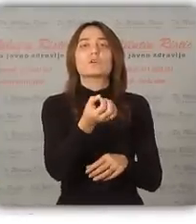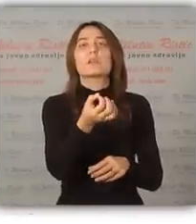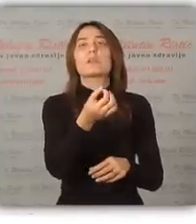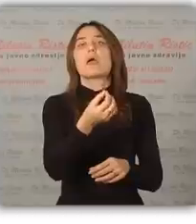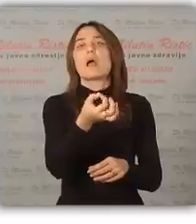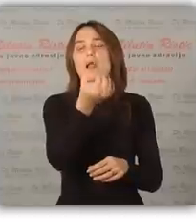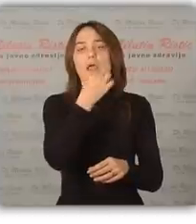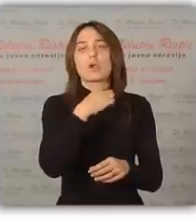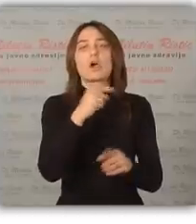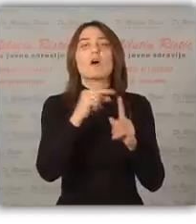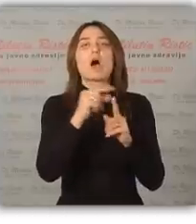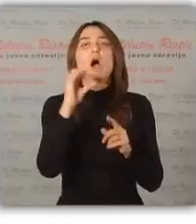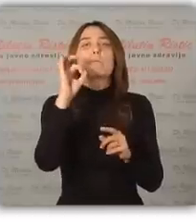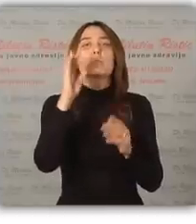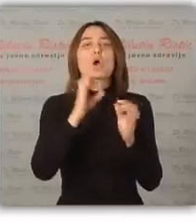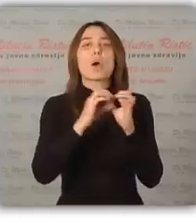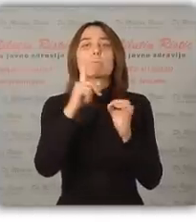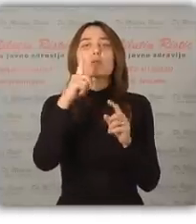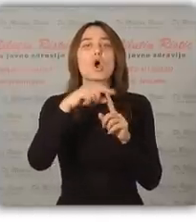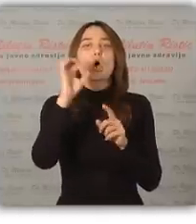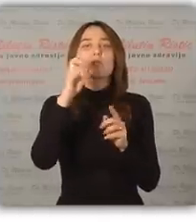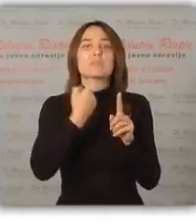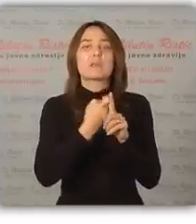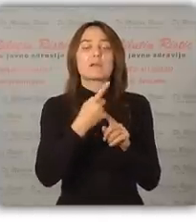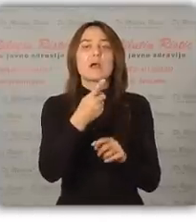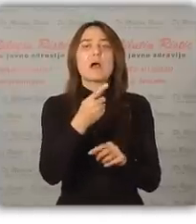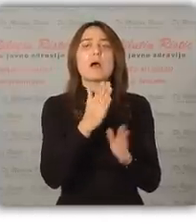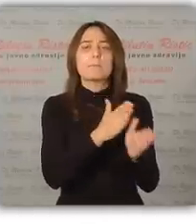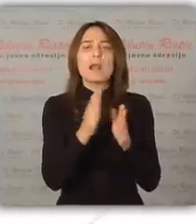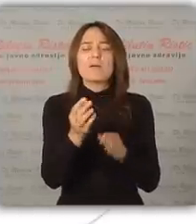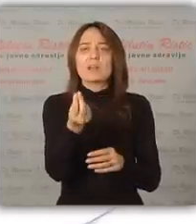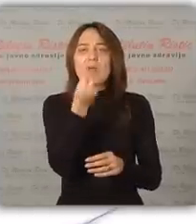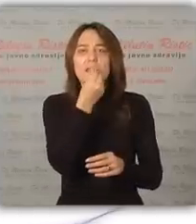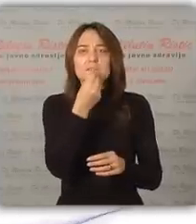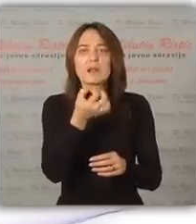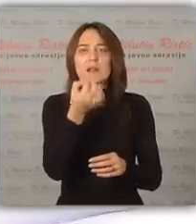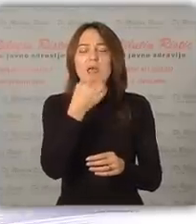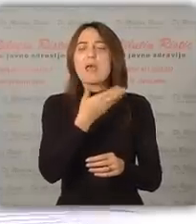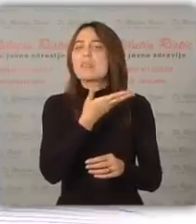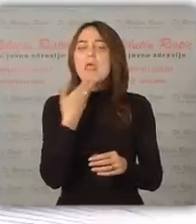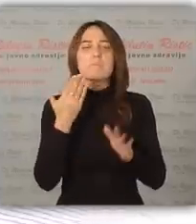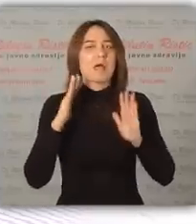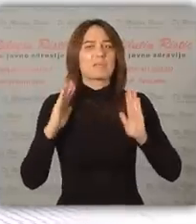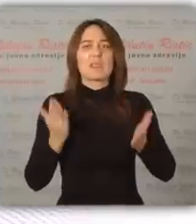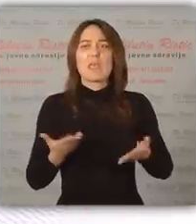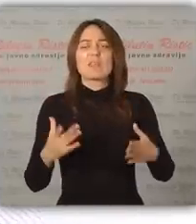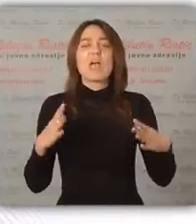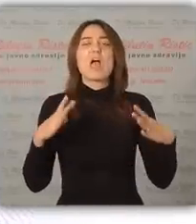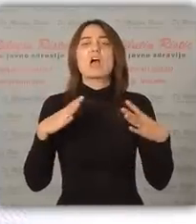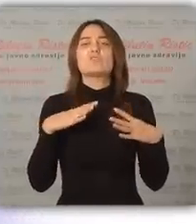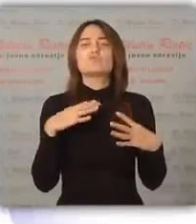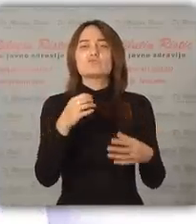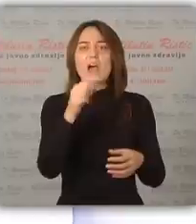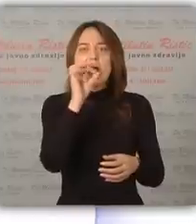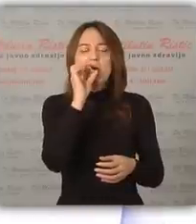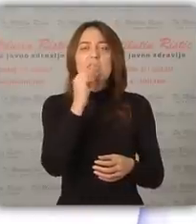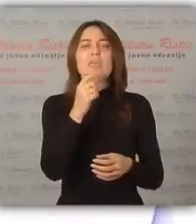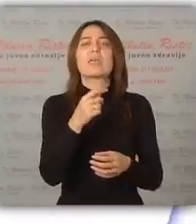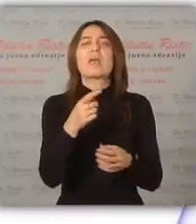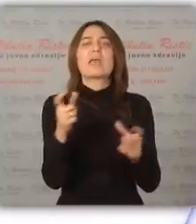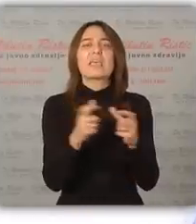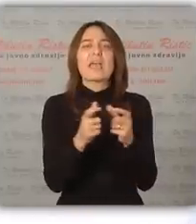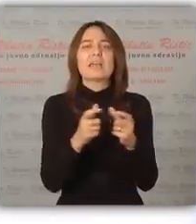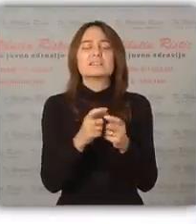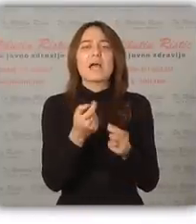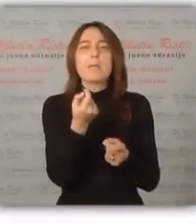uvođenjem probiotika. Što se tiče pravilne ishrane deteta, nema više one klasične dijete, čaj, keks, pirinač na vodu